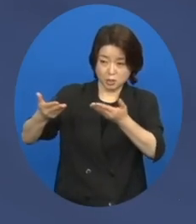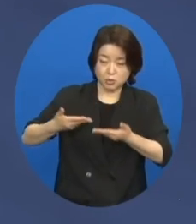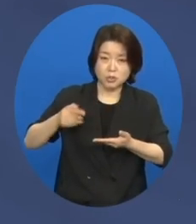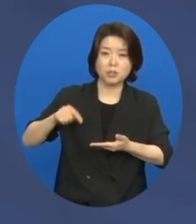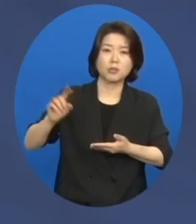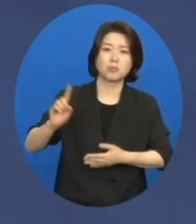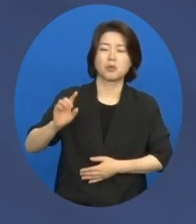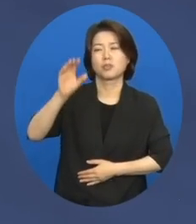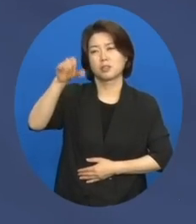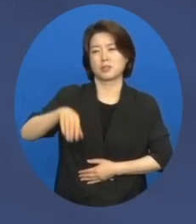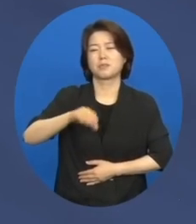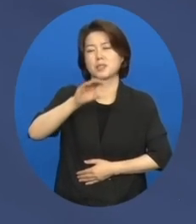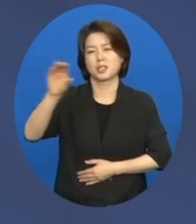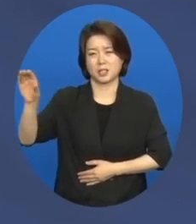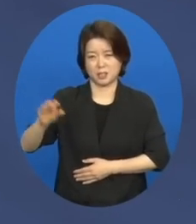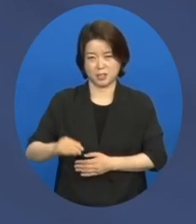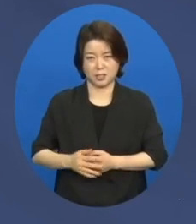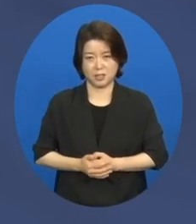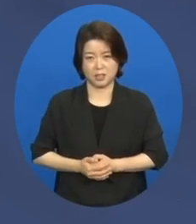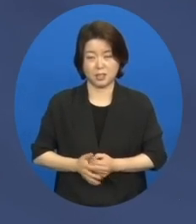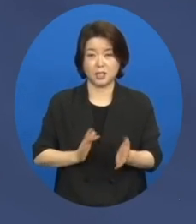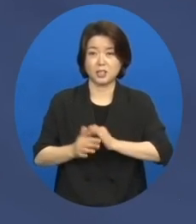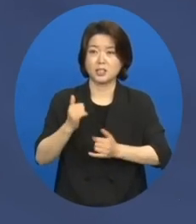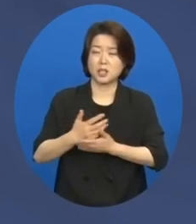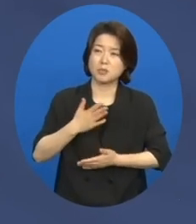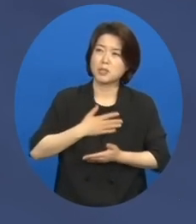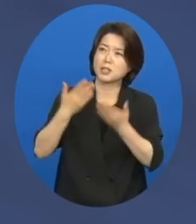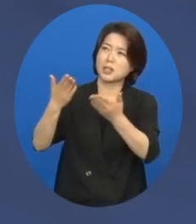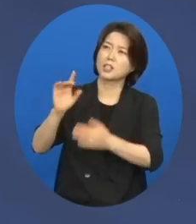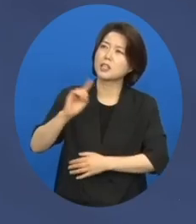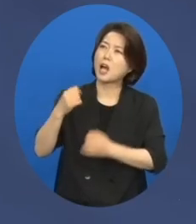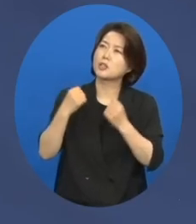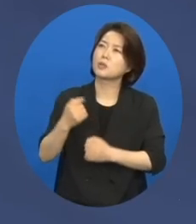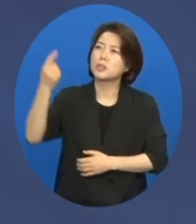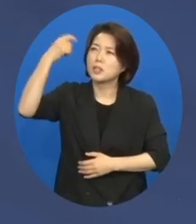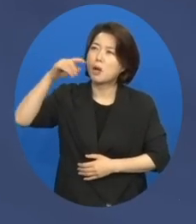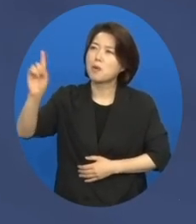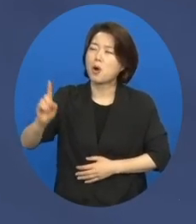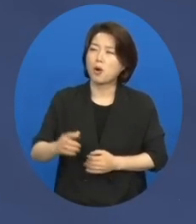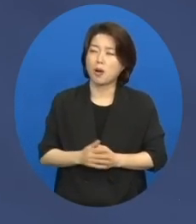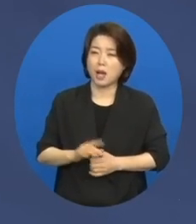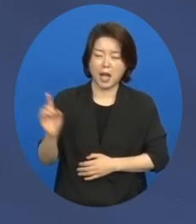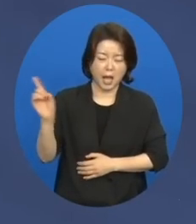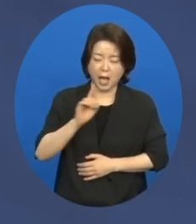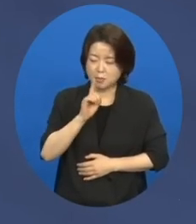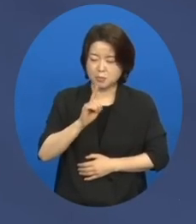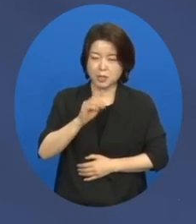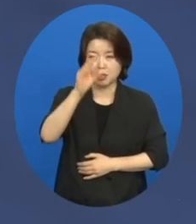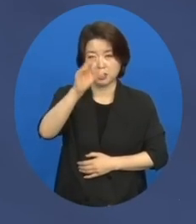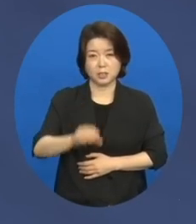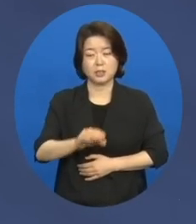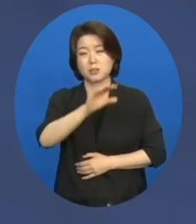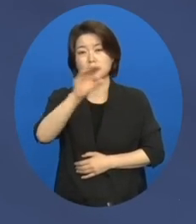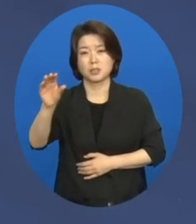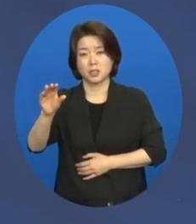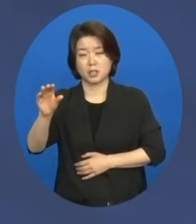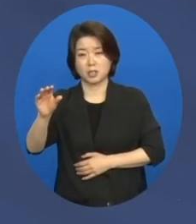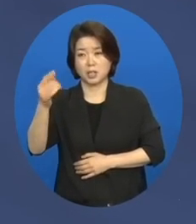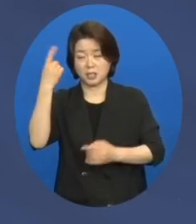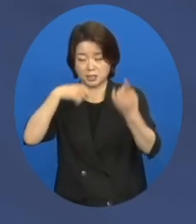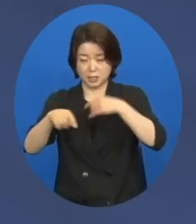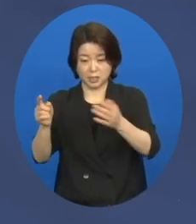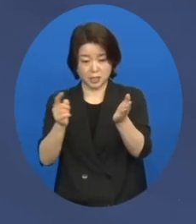십자가일 거예요. 예수님, 난 당신에게 어떤 존재예요? 그러면 아무 말 없이 주님은 십자가에 상처난 그